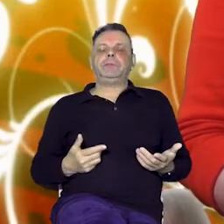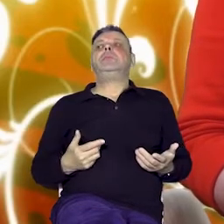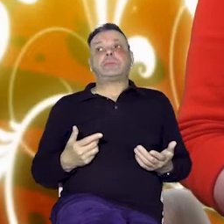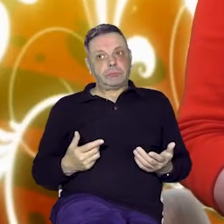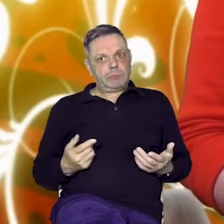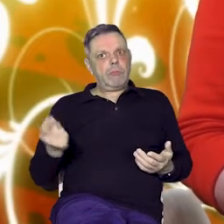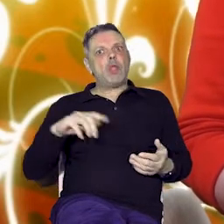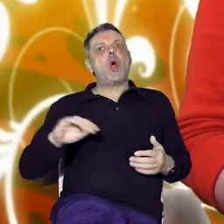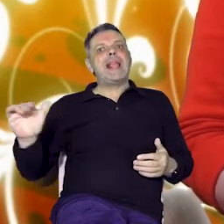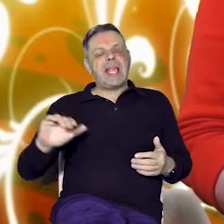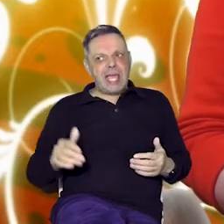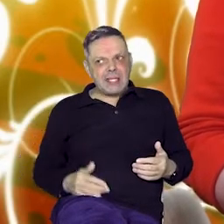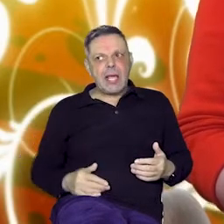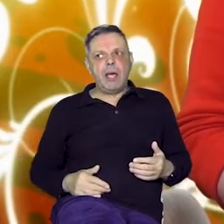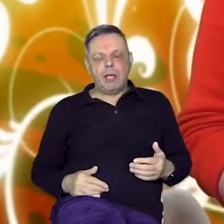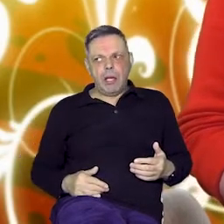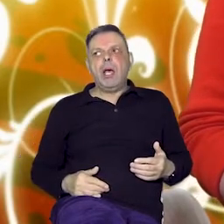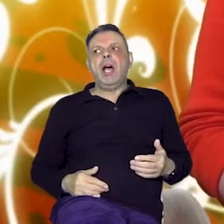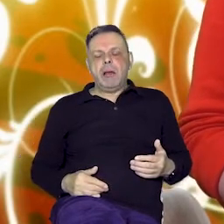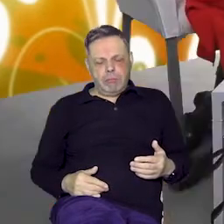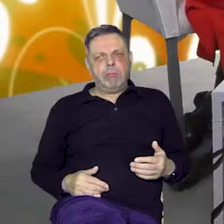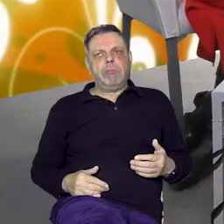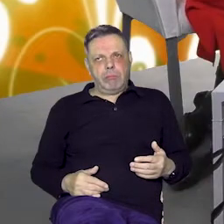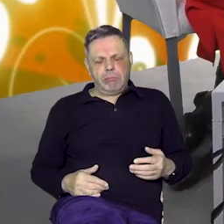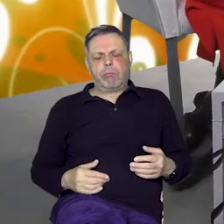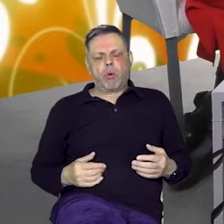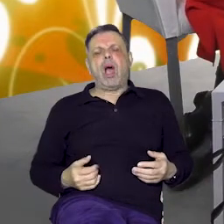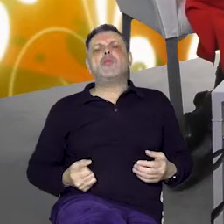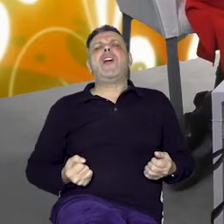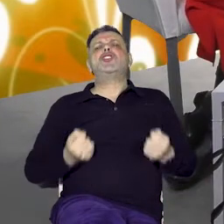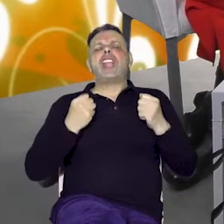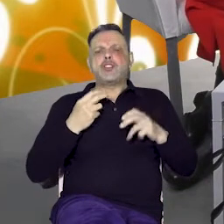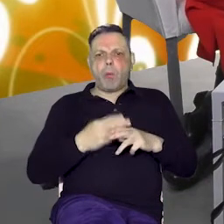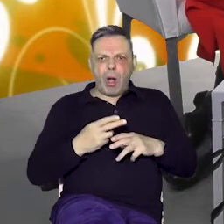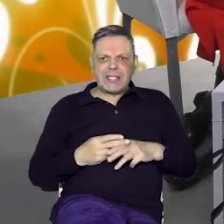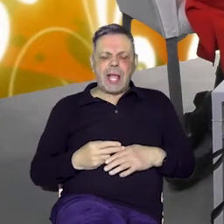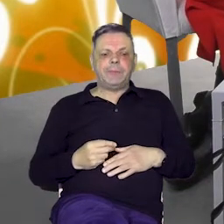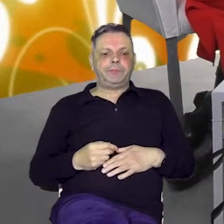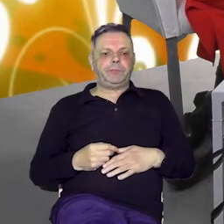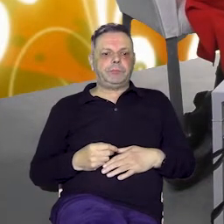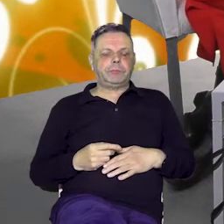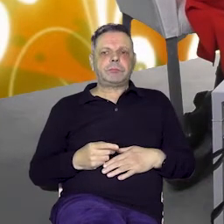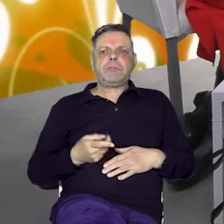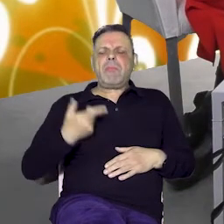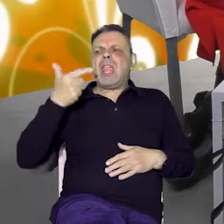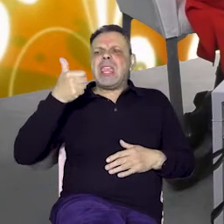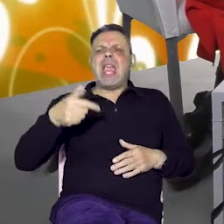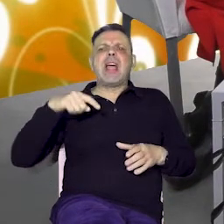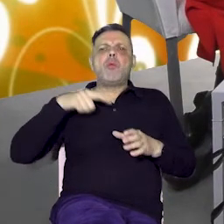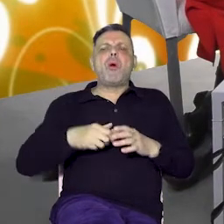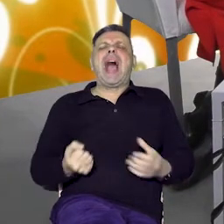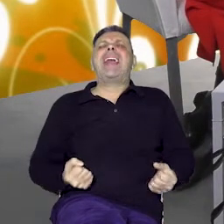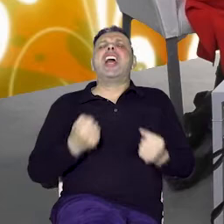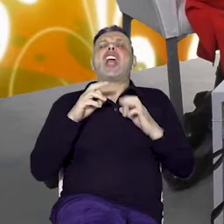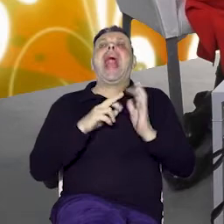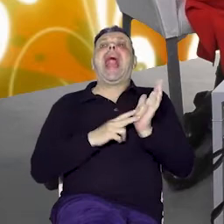djeca sa kreatininom 1400, 1600, sa hemoglobinom 60, znači jednom dubokom, teškom anemijom.